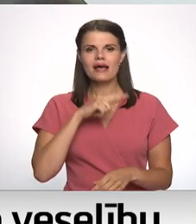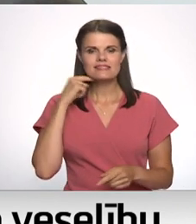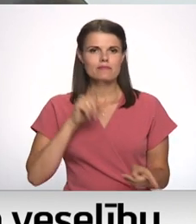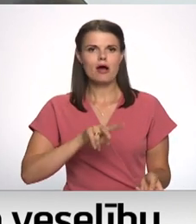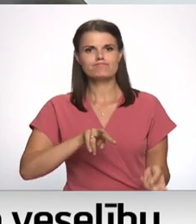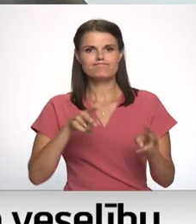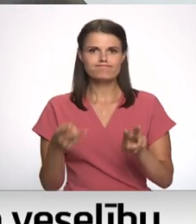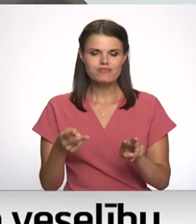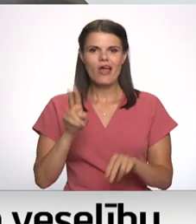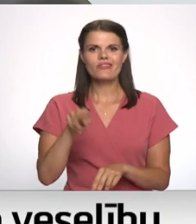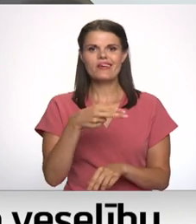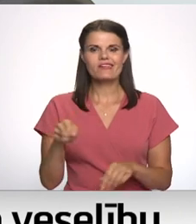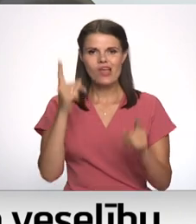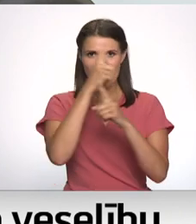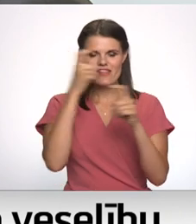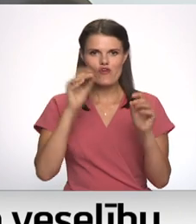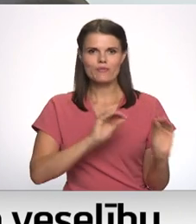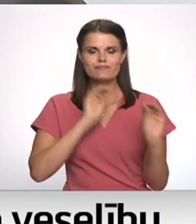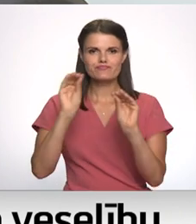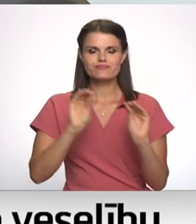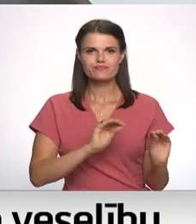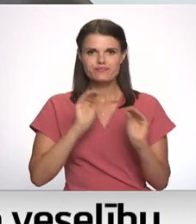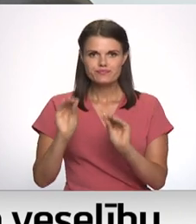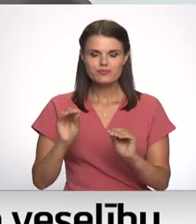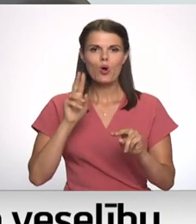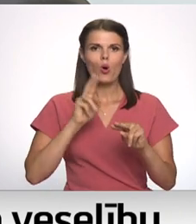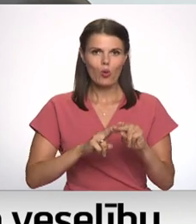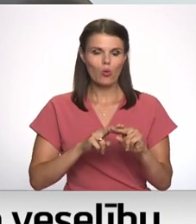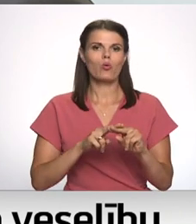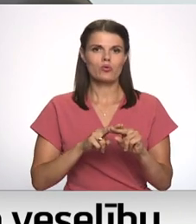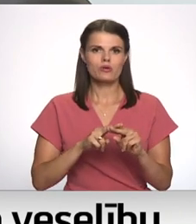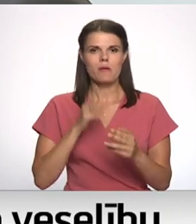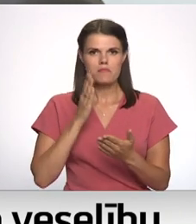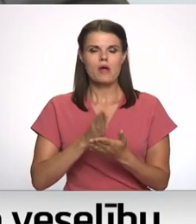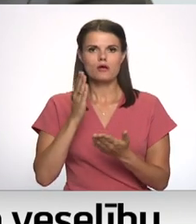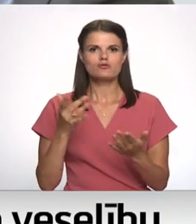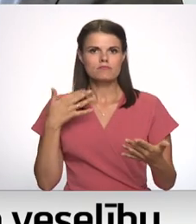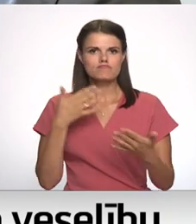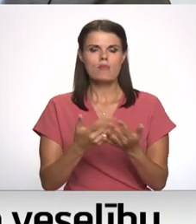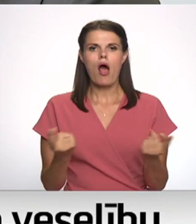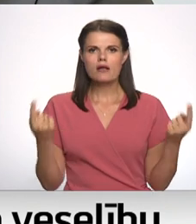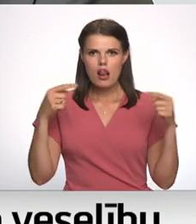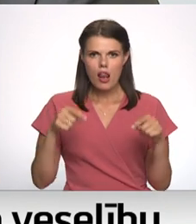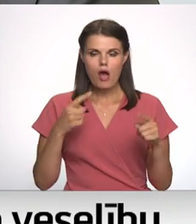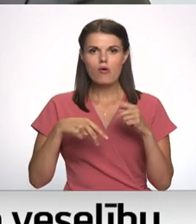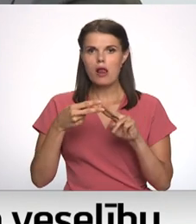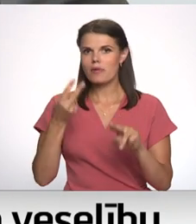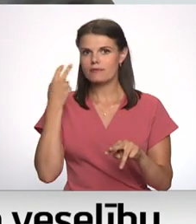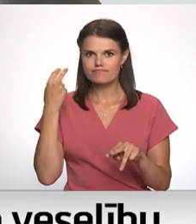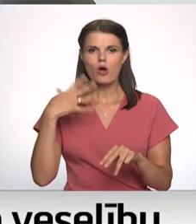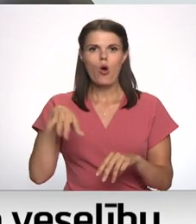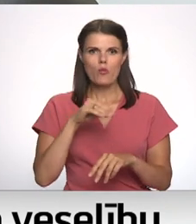digitālu datu ievadi un nonākt pie tā, ka ar laiku, raugoties atpakaļ, mums